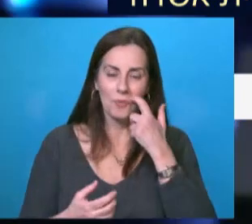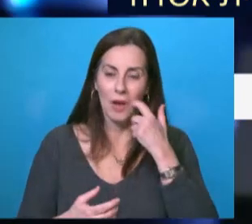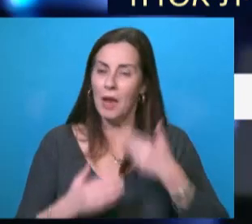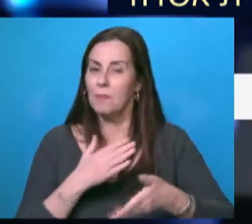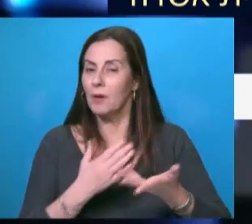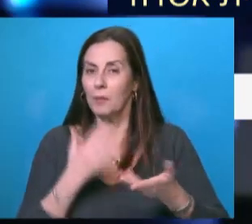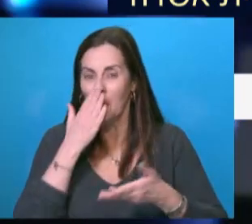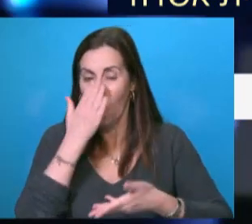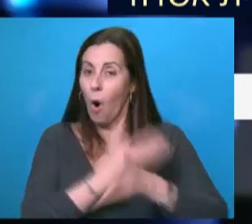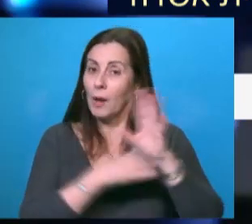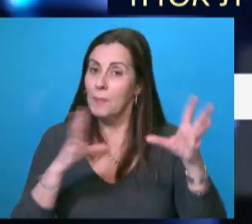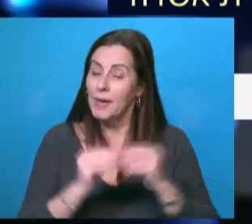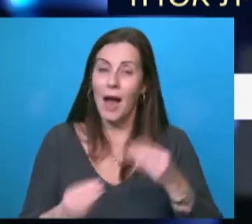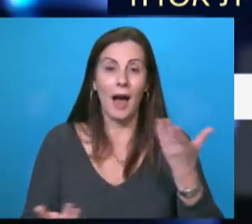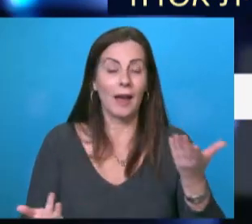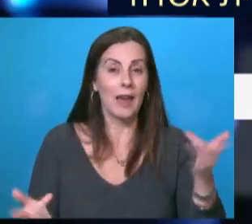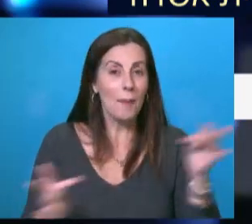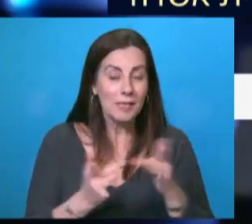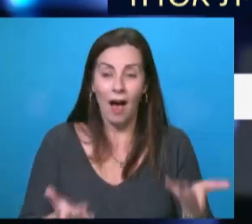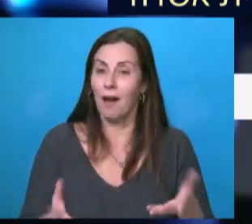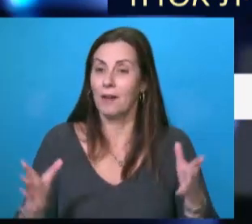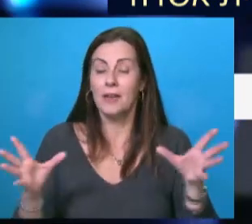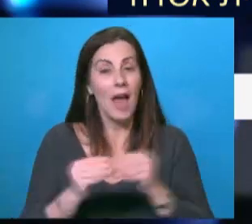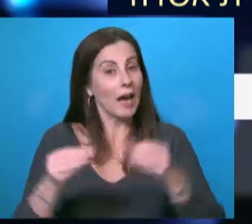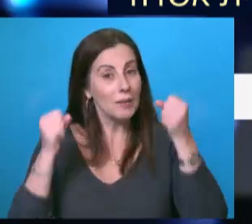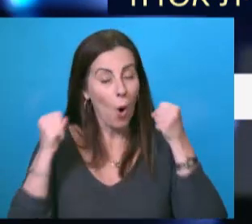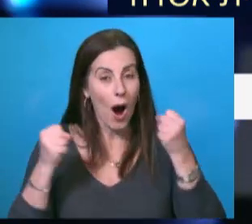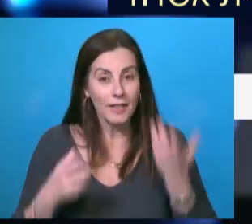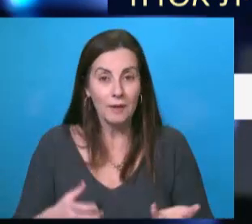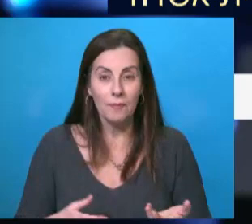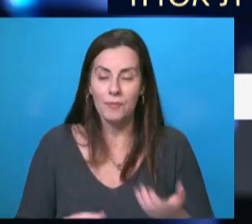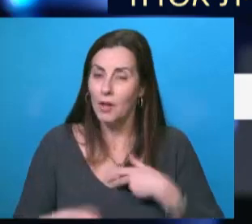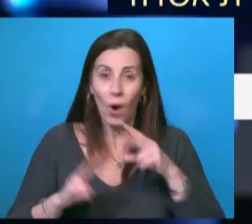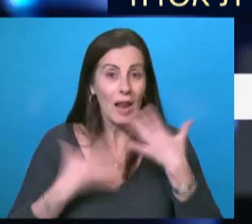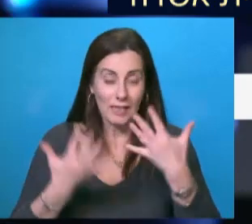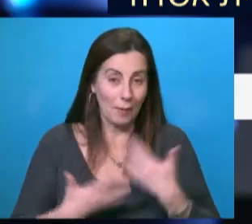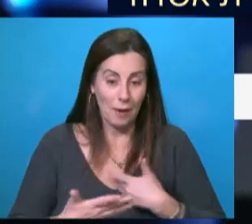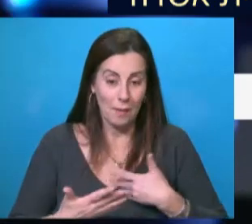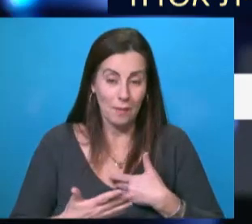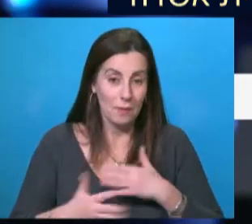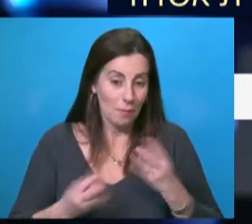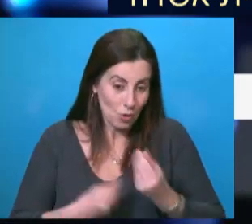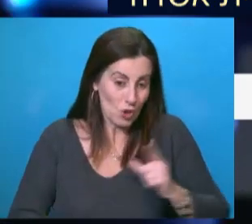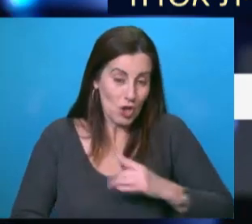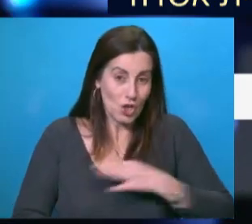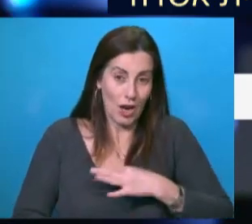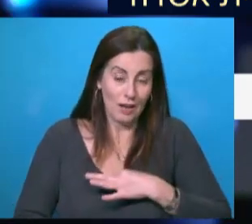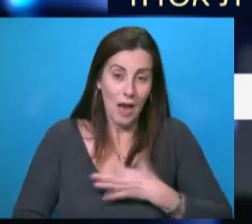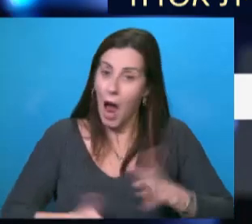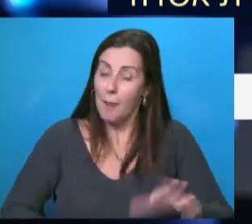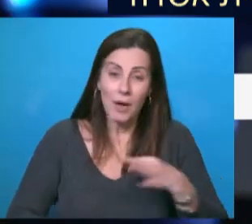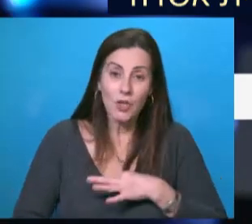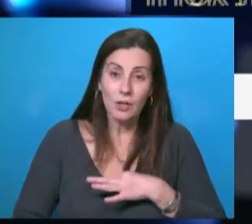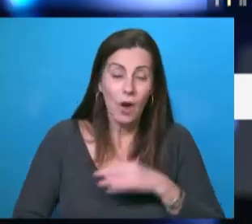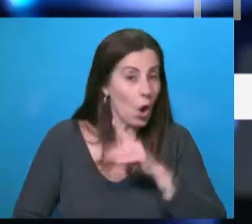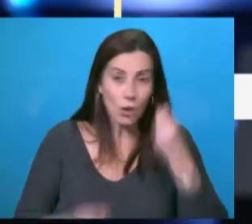הולכים ביחד למשחקים, יחד עם האוהדים. אני יכולה לספר מהפן המאוד אישי, שהבן שלי לא שיחק